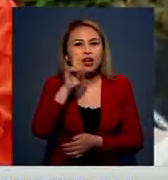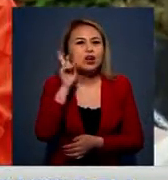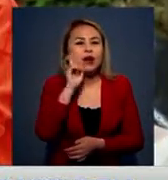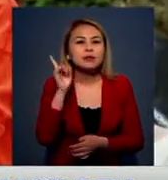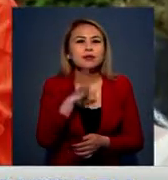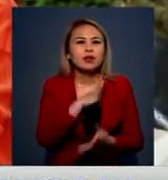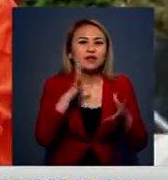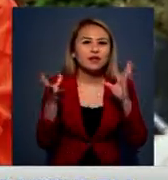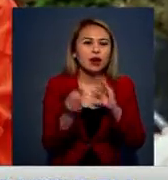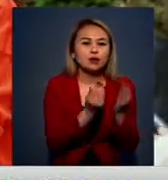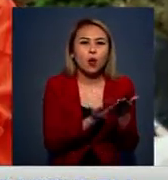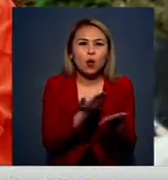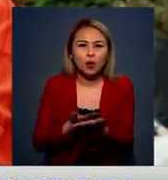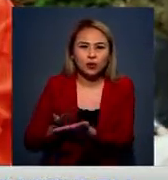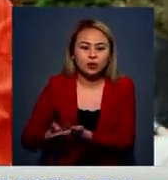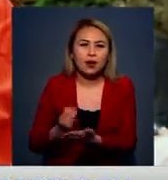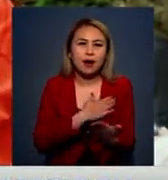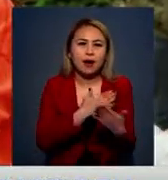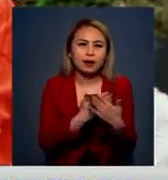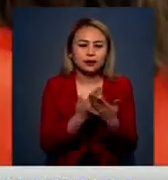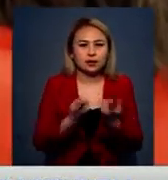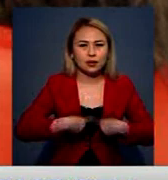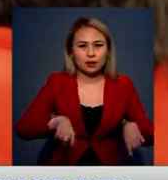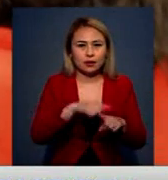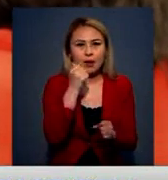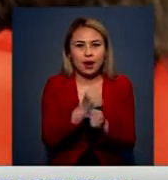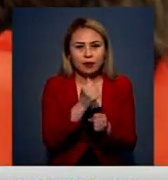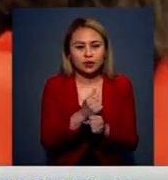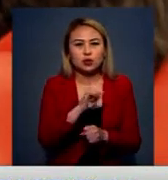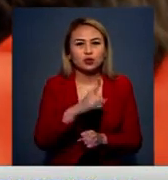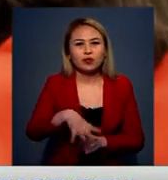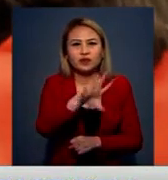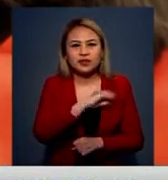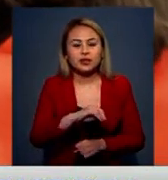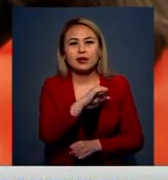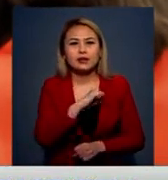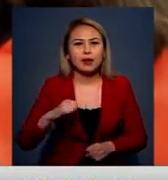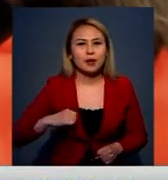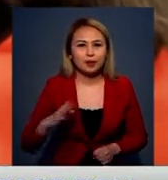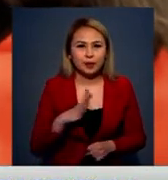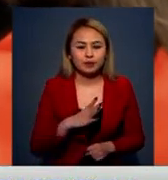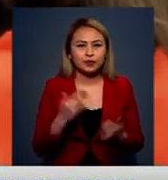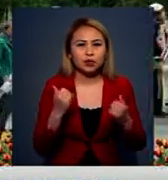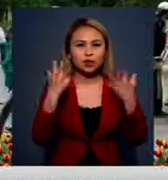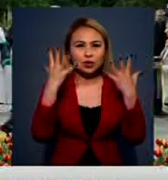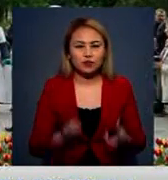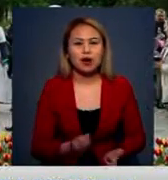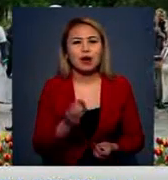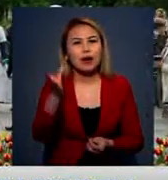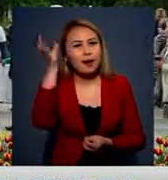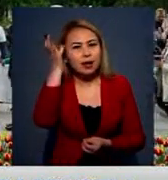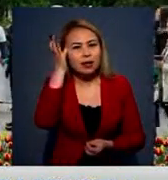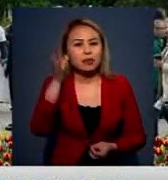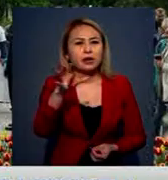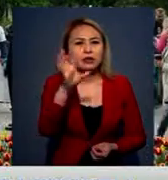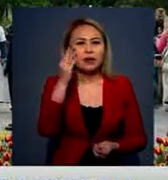ғалымдар кеңесінің мүшесі және акция ұйымдастырушысы Юлия Безвершенконың да айтары осы. Мәселен, ғылым саласын